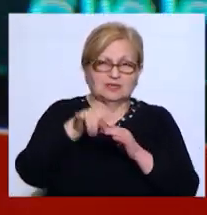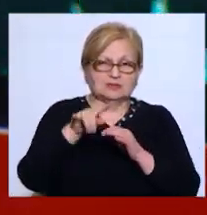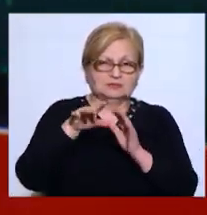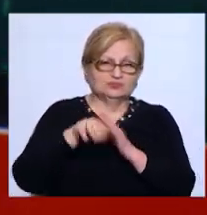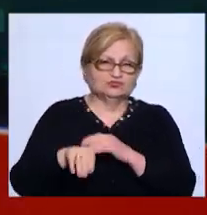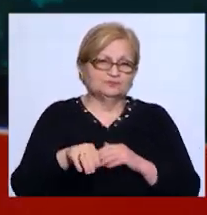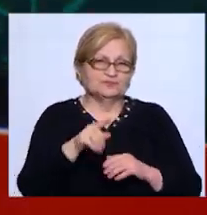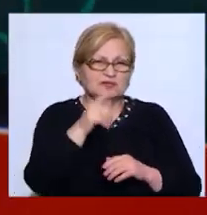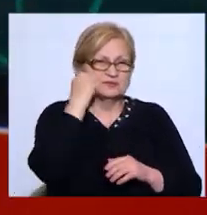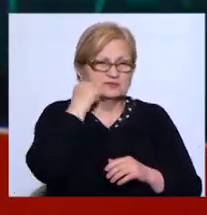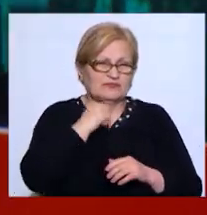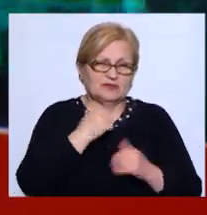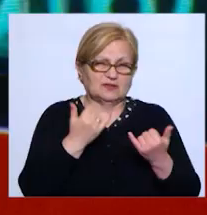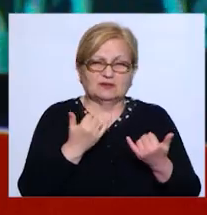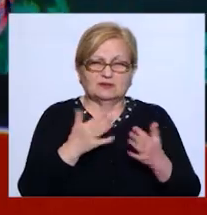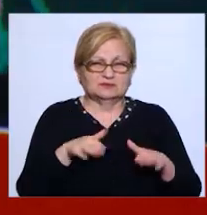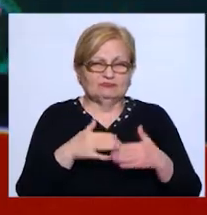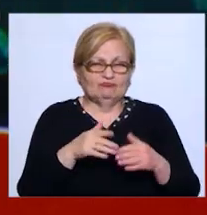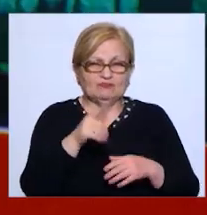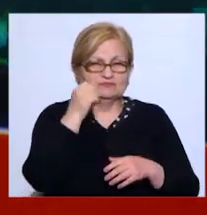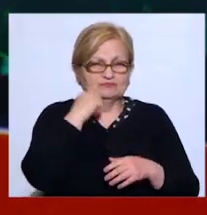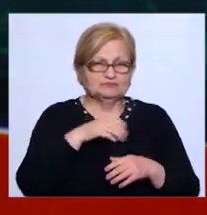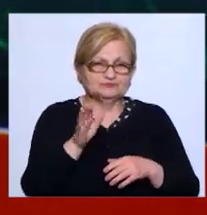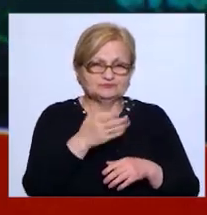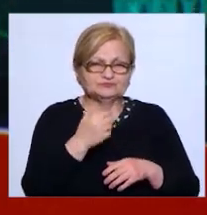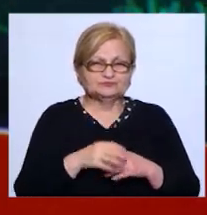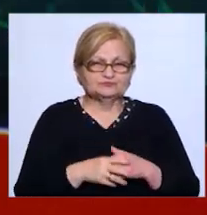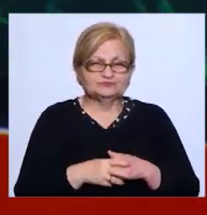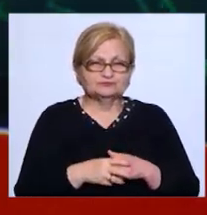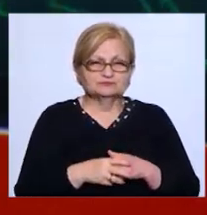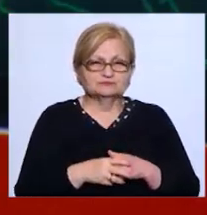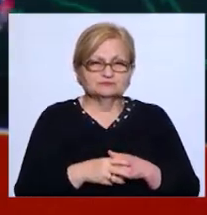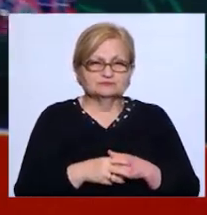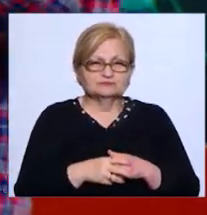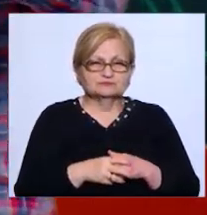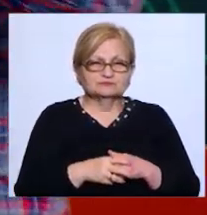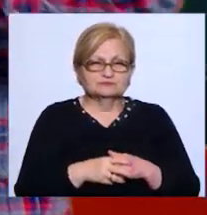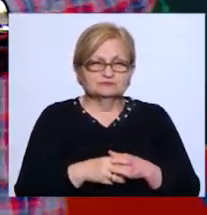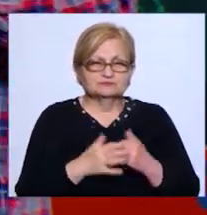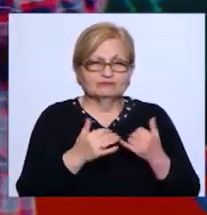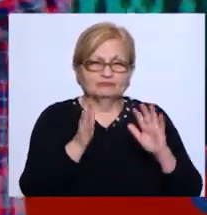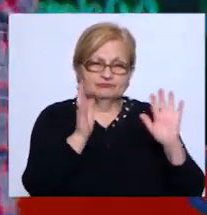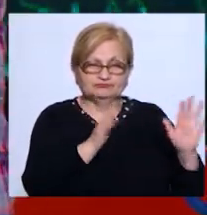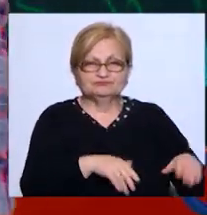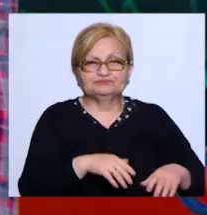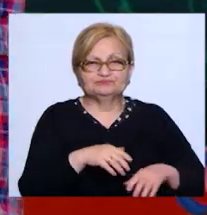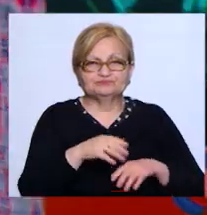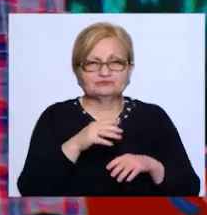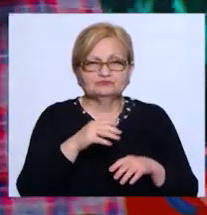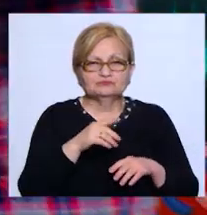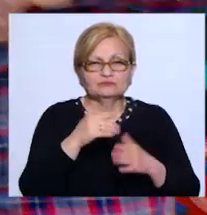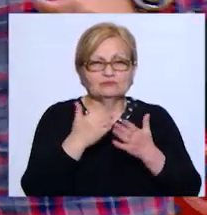ასეთები აღარ არის, ეს ადრე იყო ასეთი მრიცხველები. ხო, მოდი მრიცხველს დავანებოთ ახლა თავი და აი